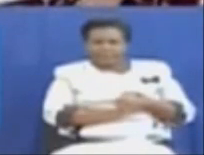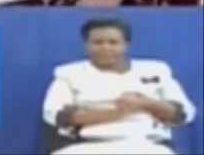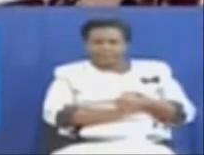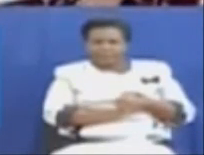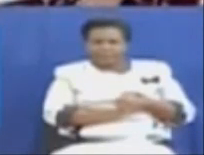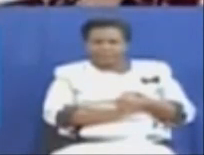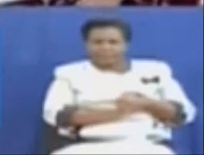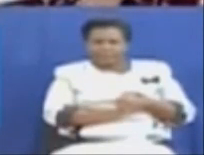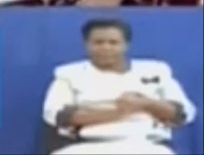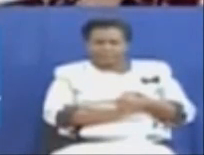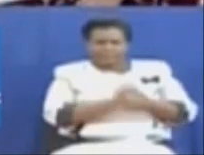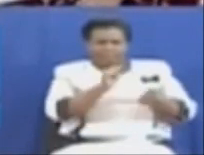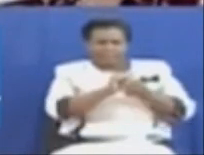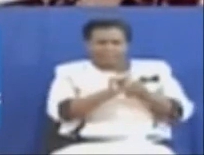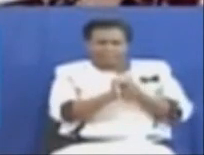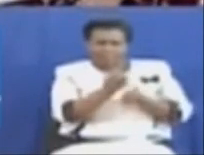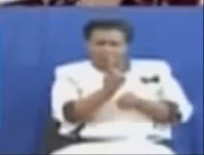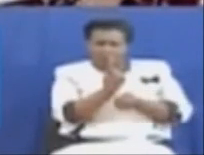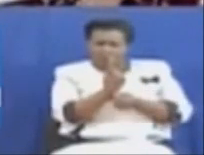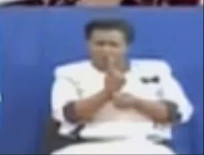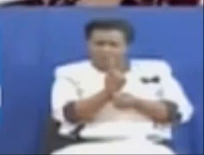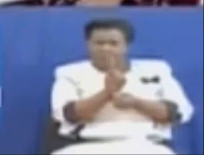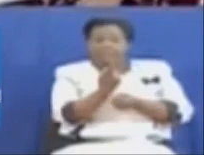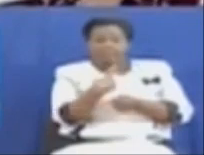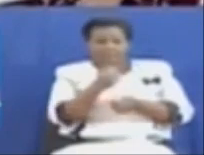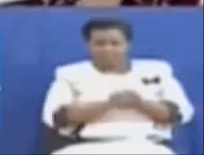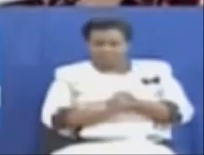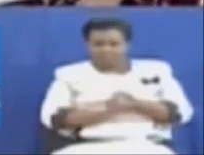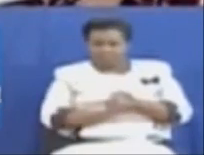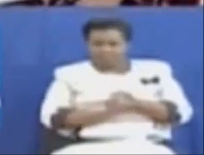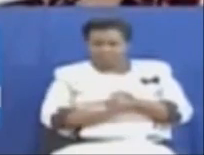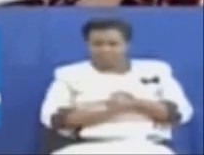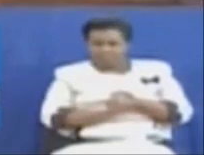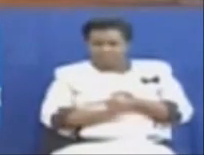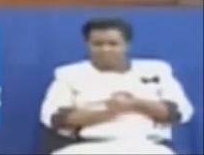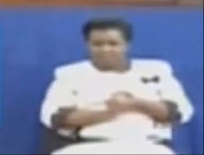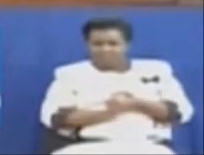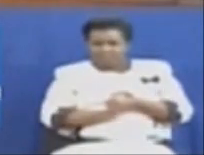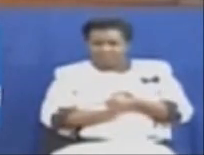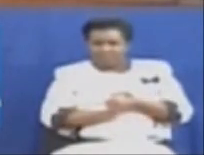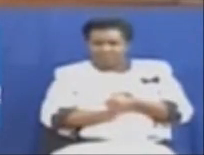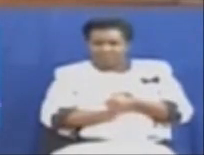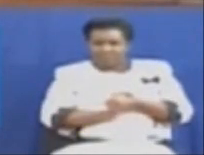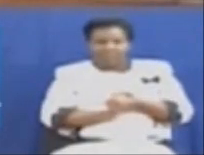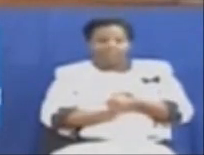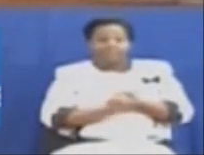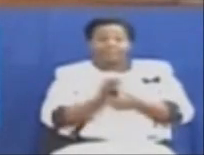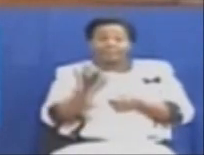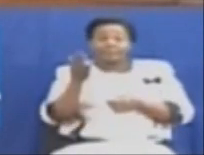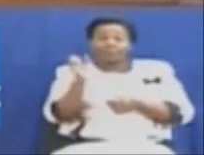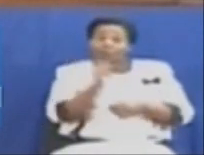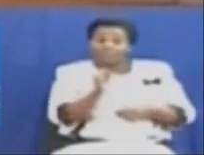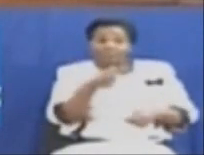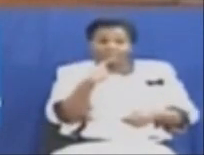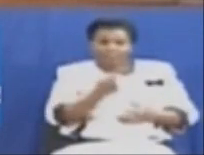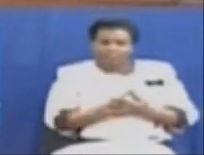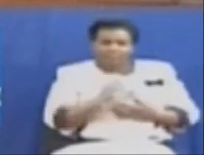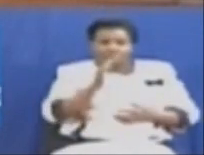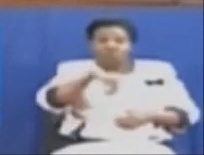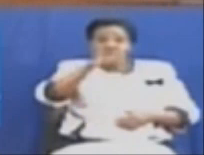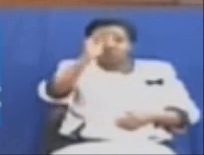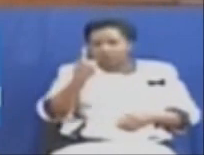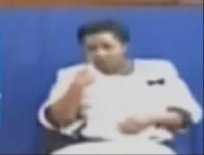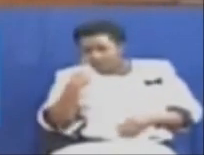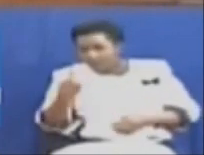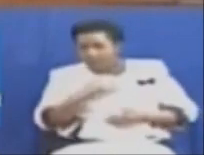nne. Na kama anavyokiri hata mwenyewe kwamba usanifu ushakamilika, naomba nimhakikishie kufanyika